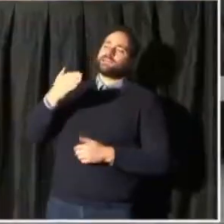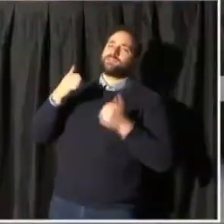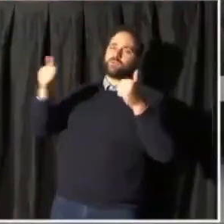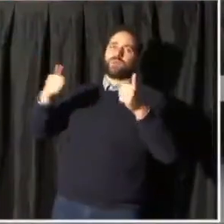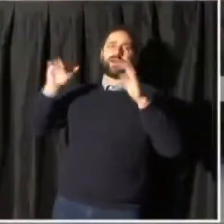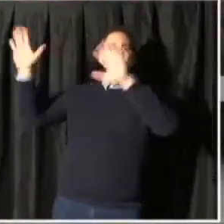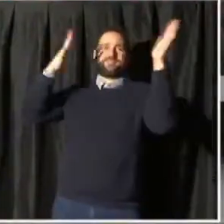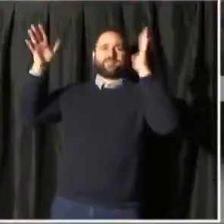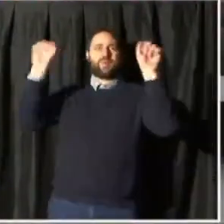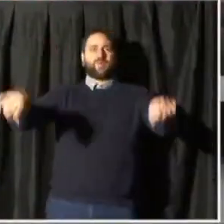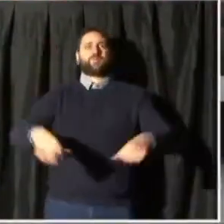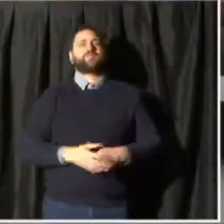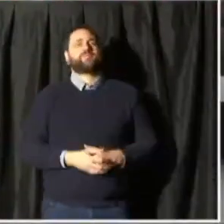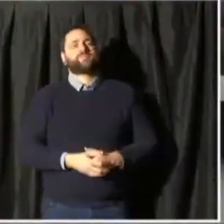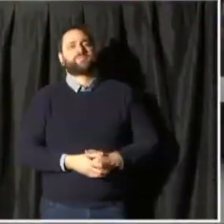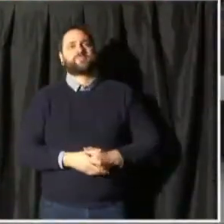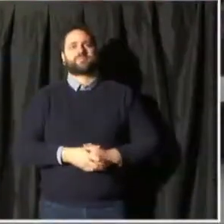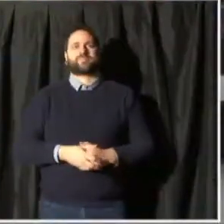sébastien